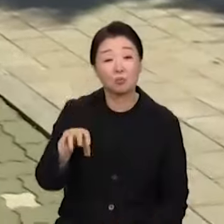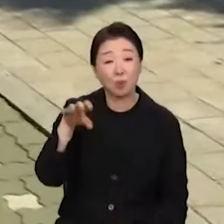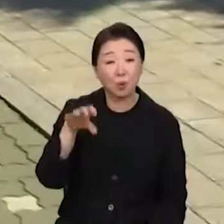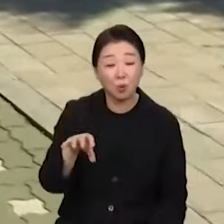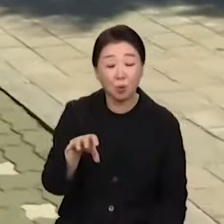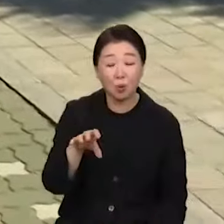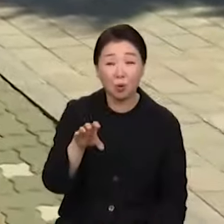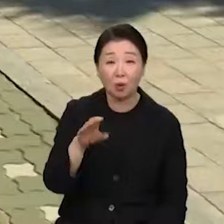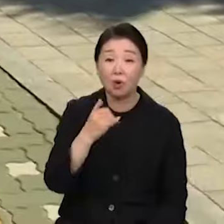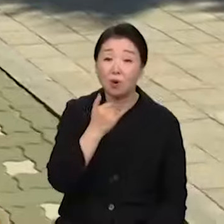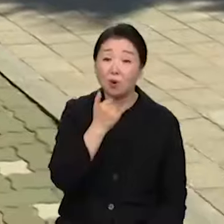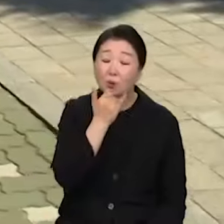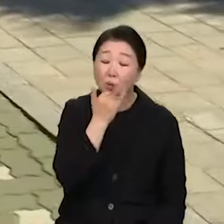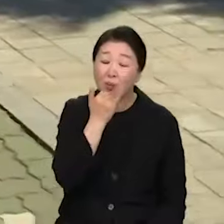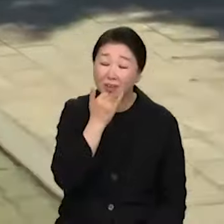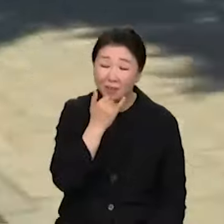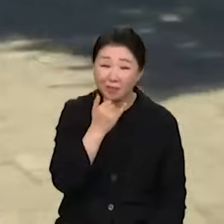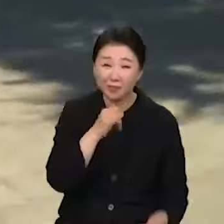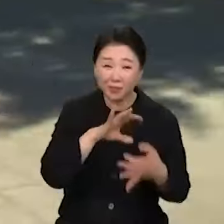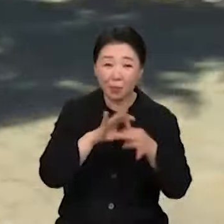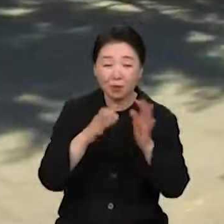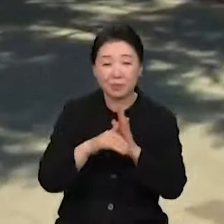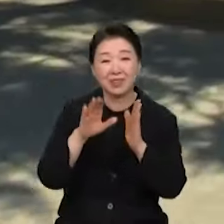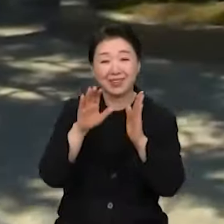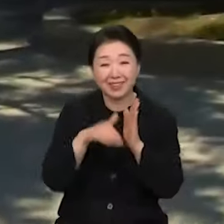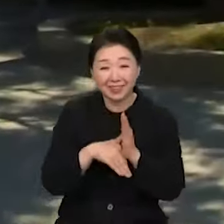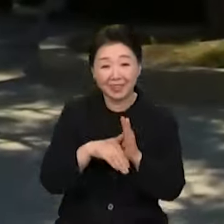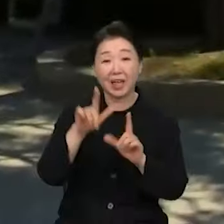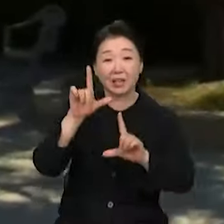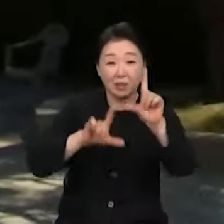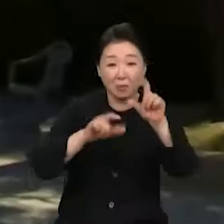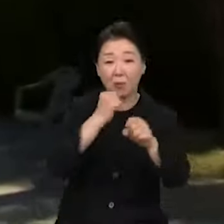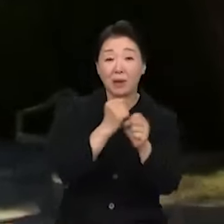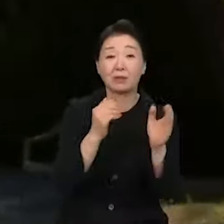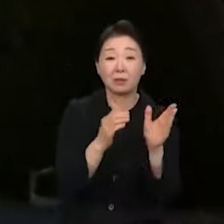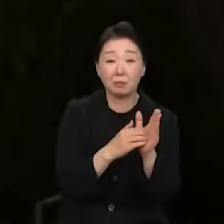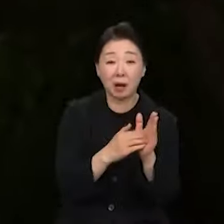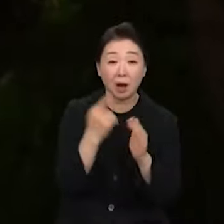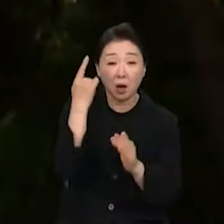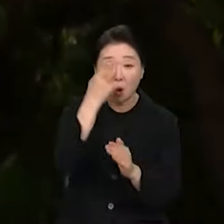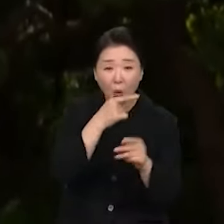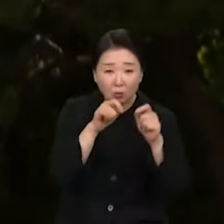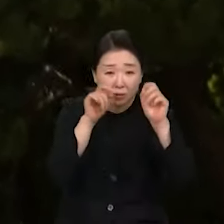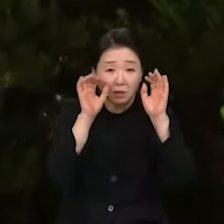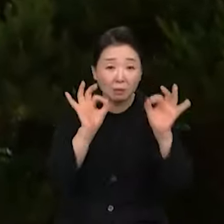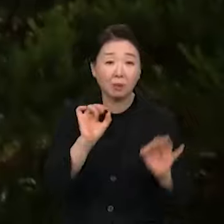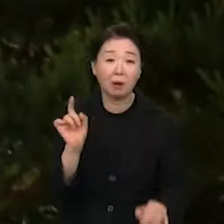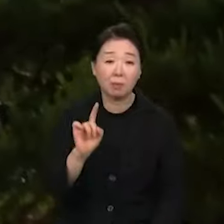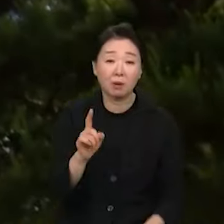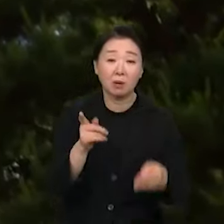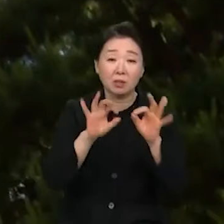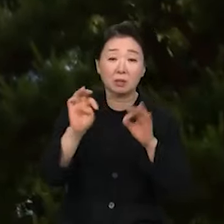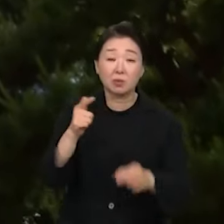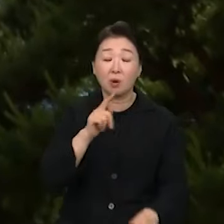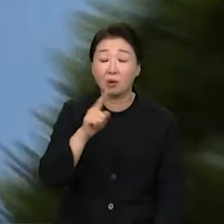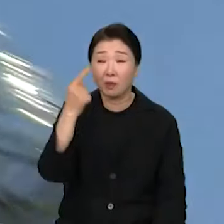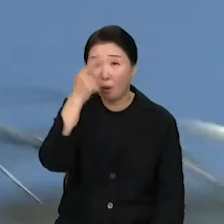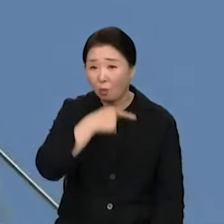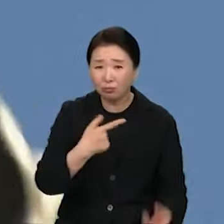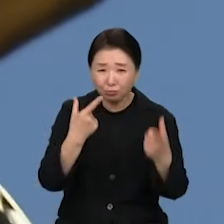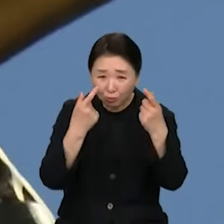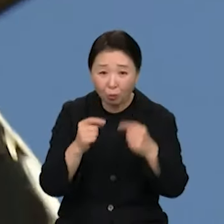밴쿠버 올림픽에서 금메달을 따자 이를 상징하는 조형물도 만들었는데요. 근데 얼굴을 자세히 보시면 김연아 선수와 닮지